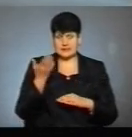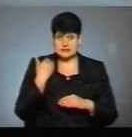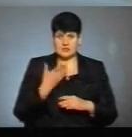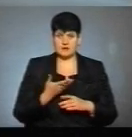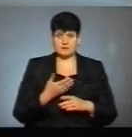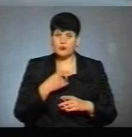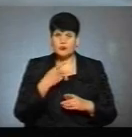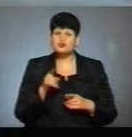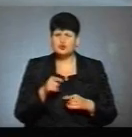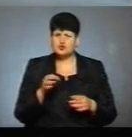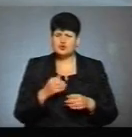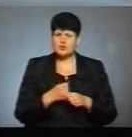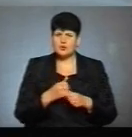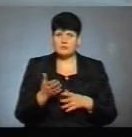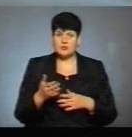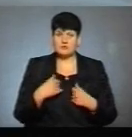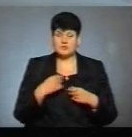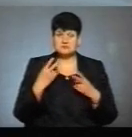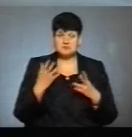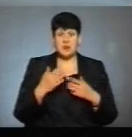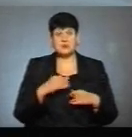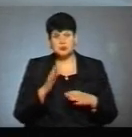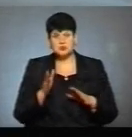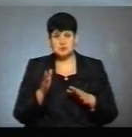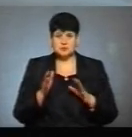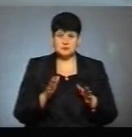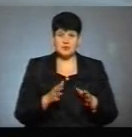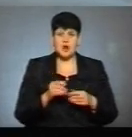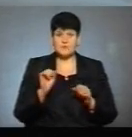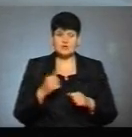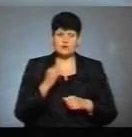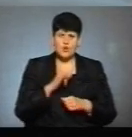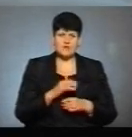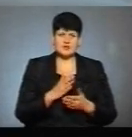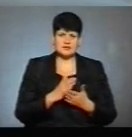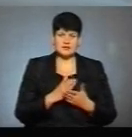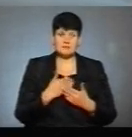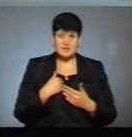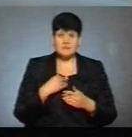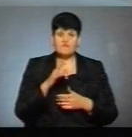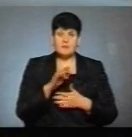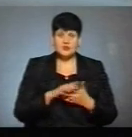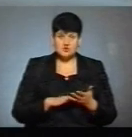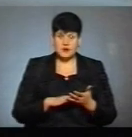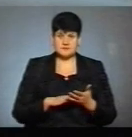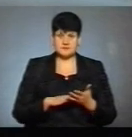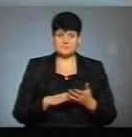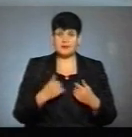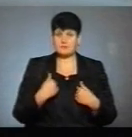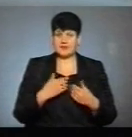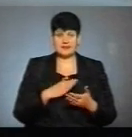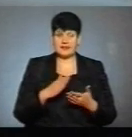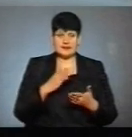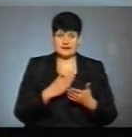робите? Ви не знаєте, та ми там будемо, а можливо, у вас є то, то я говорю, ми вибачаємося. Ми не